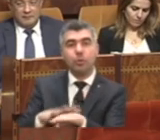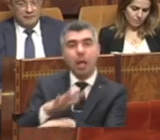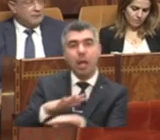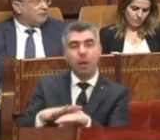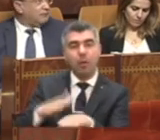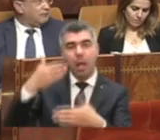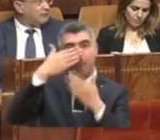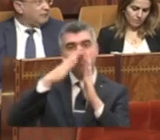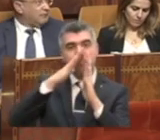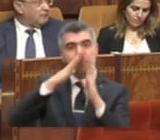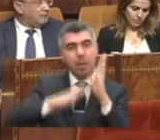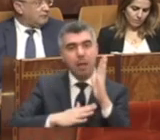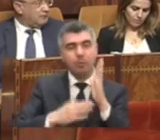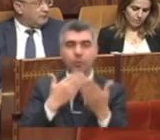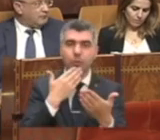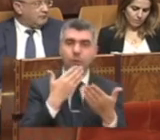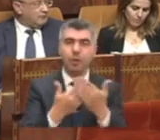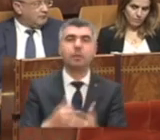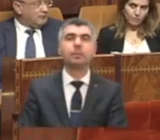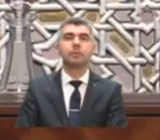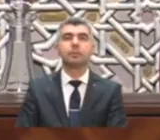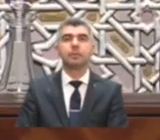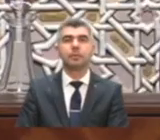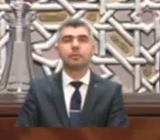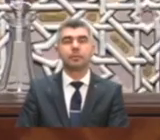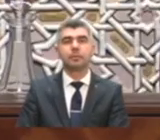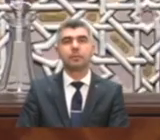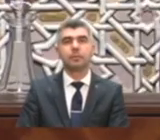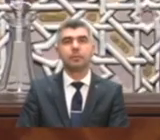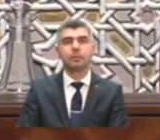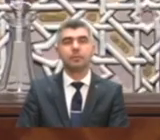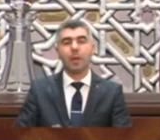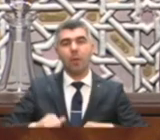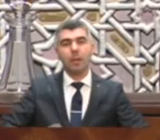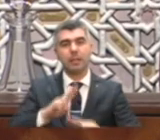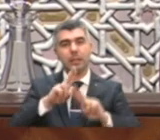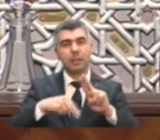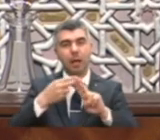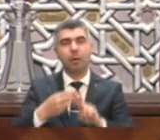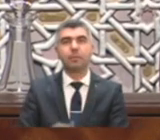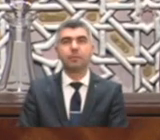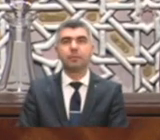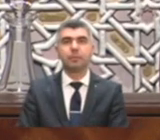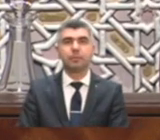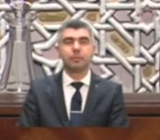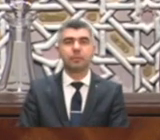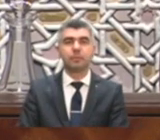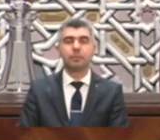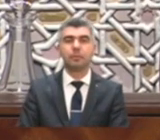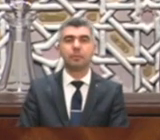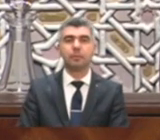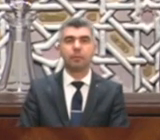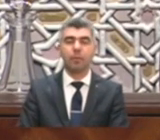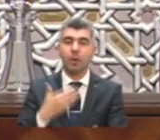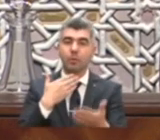بمختلف جهات المملكة، وشكرا. شكرا سيد الوزير، تفضلوا للجواب عن سؤالين.